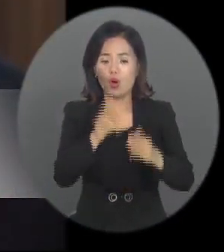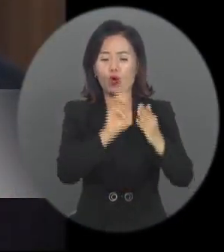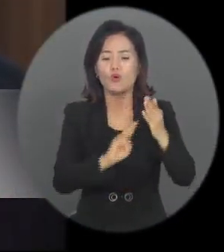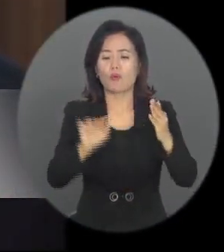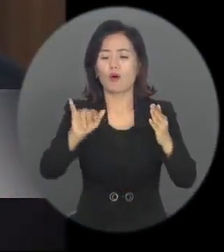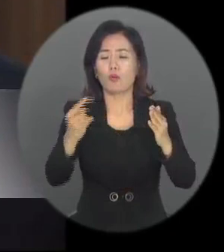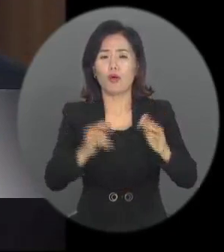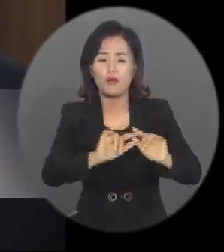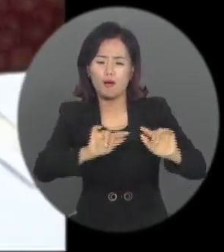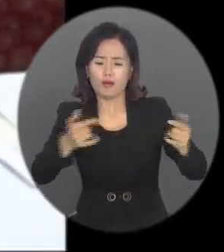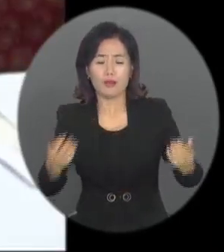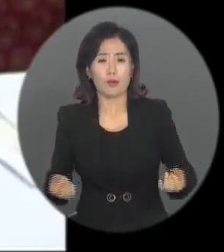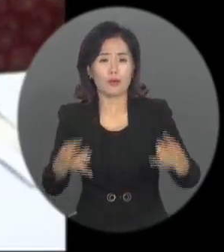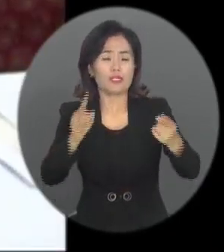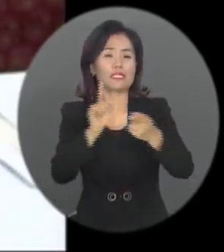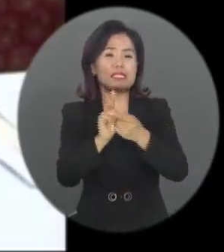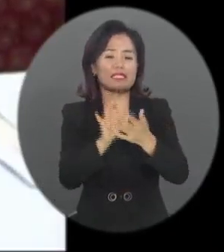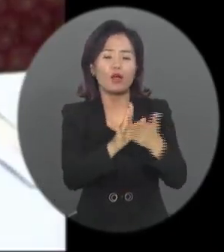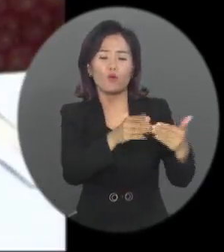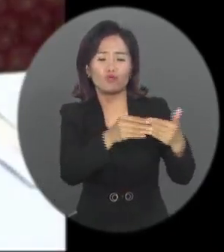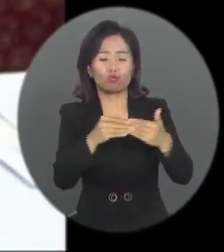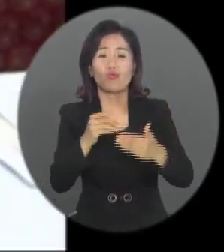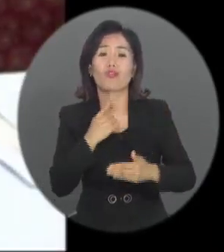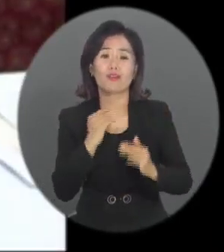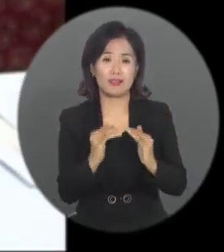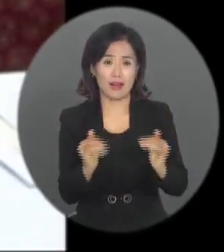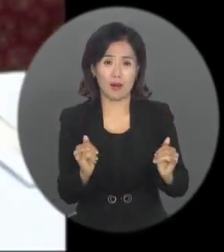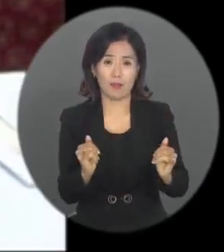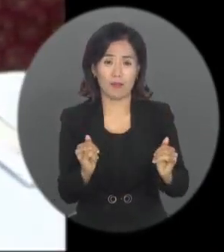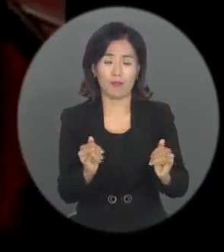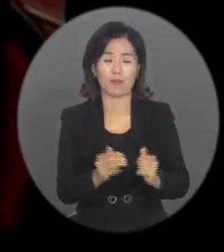음악회 등 각종 행사를 직접 추진했던 인물입니다.